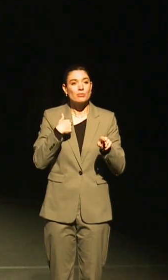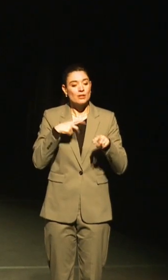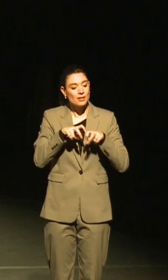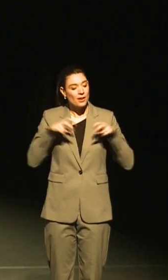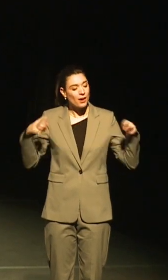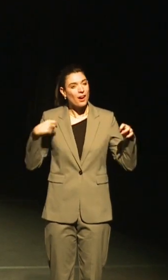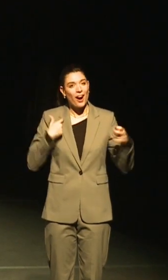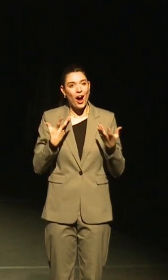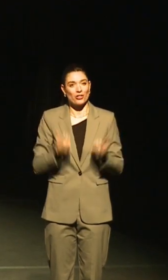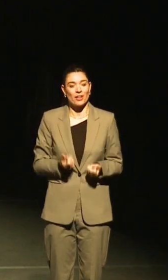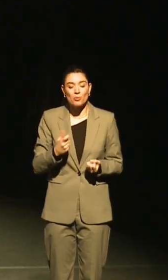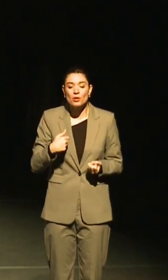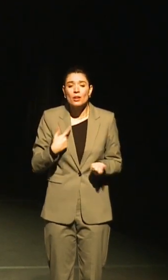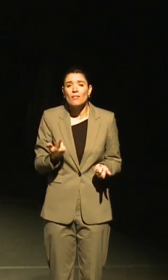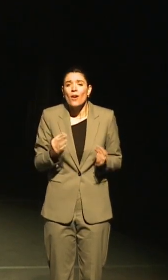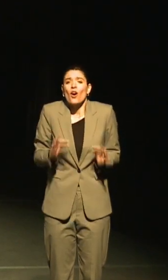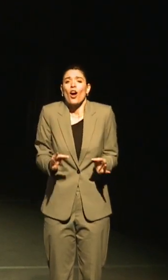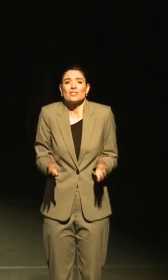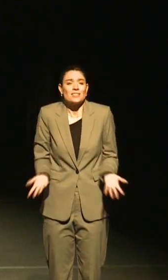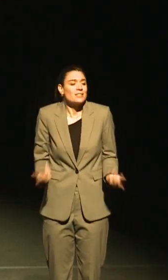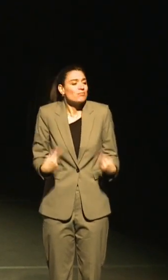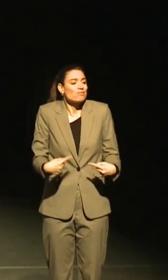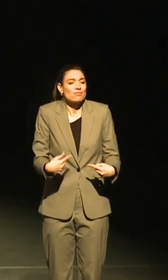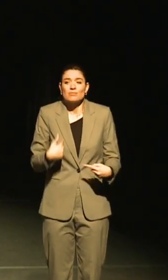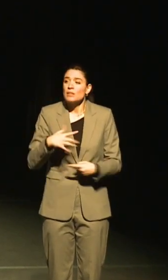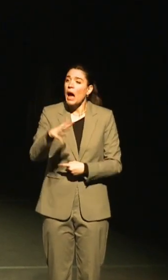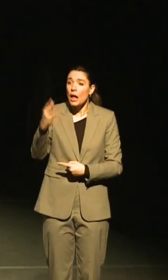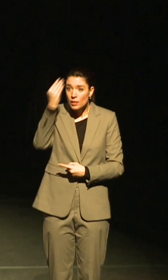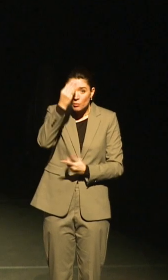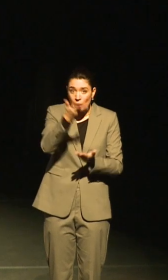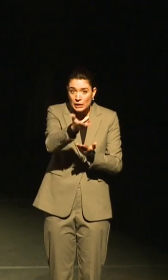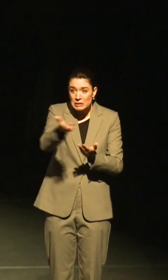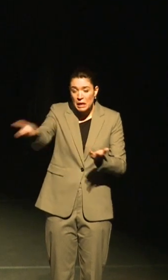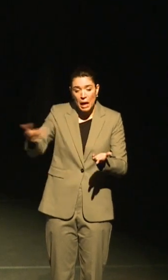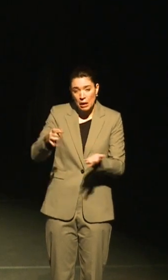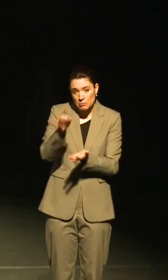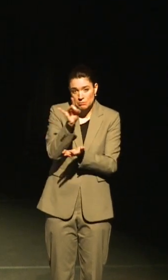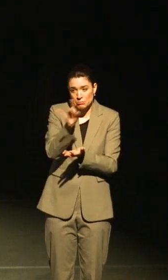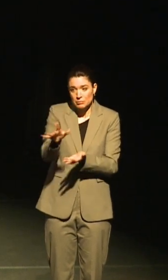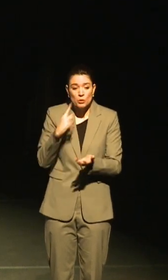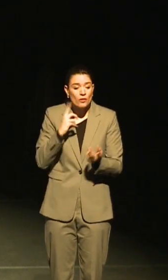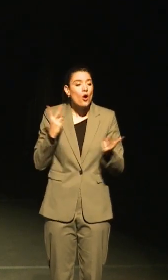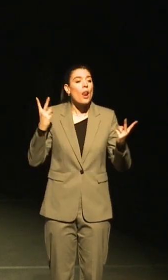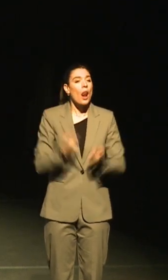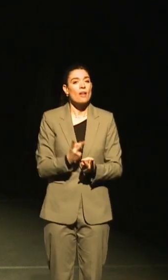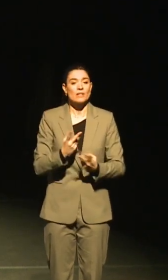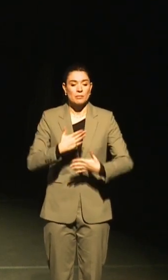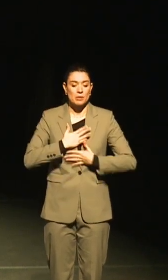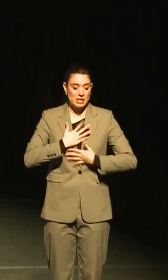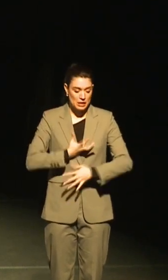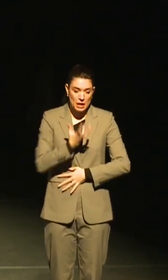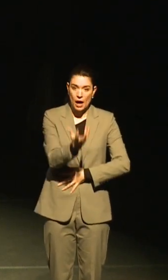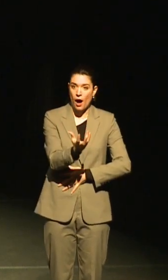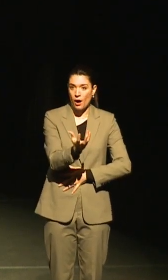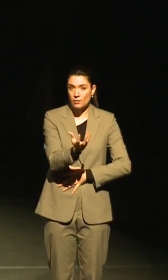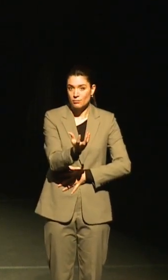quello che sei e rilevante quello che pensano gli altri e quindi la verità è tua e non deve essere una verità degli altri le parole